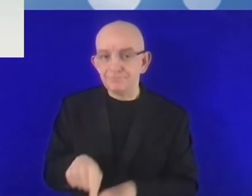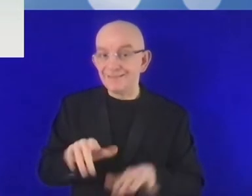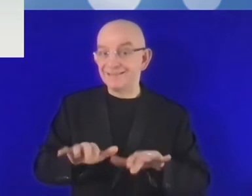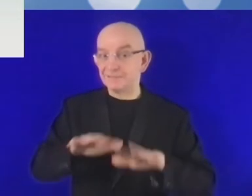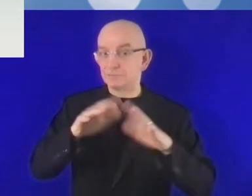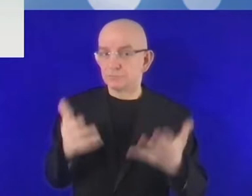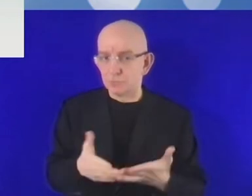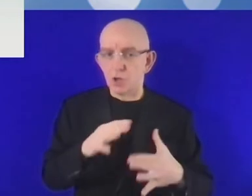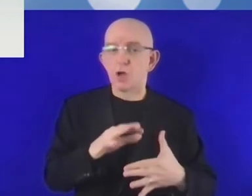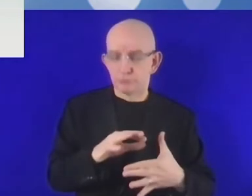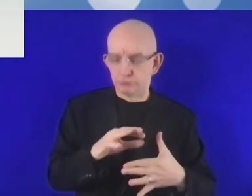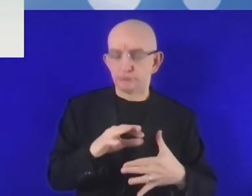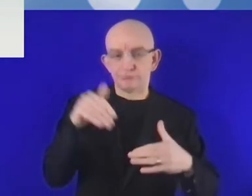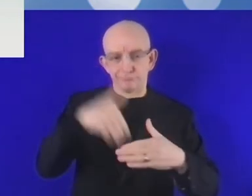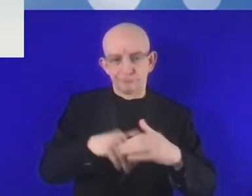سيكون جهاز أداة